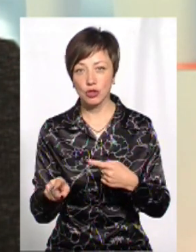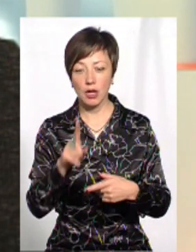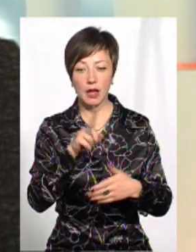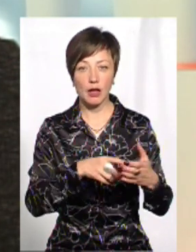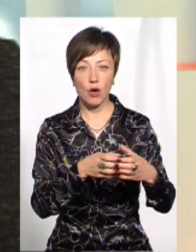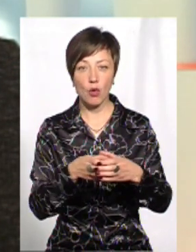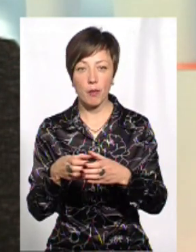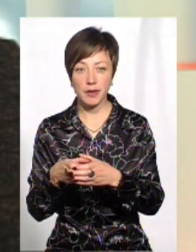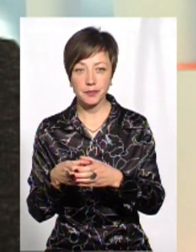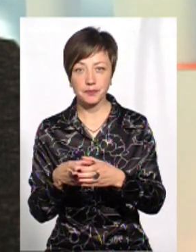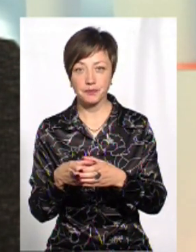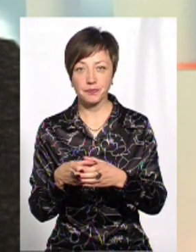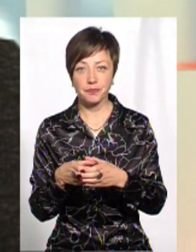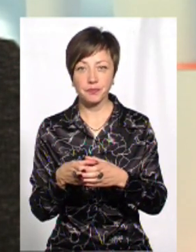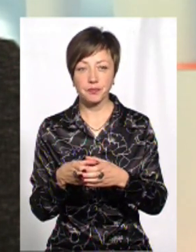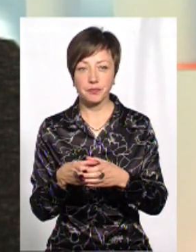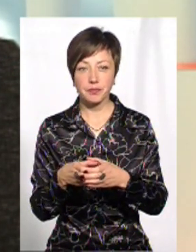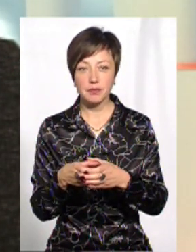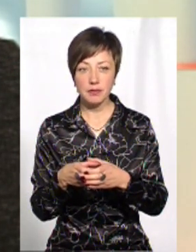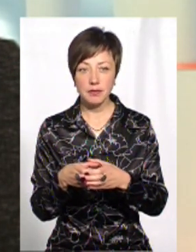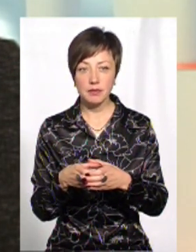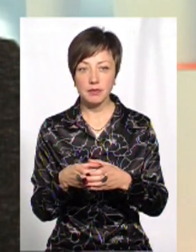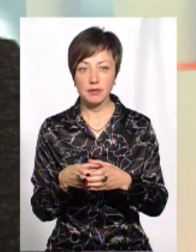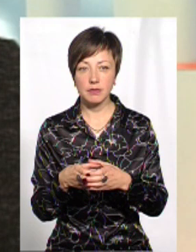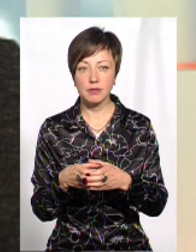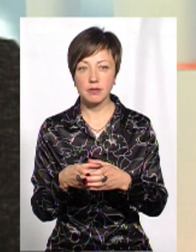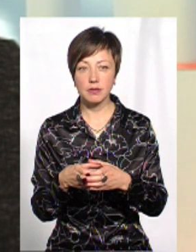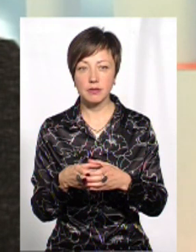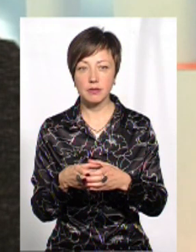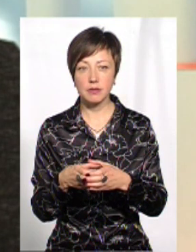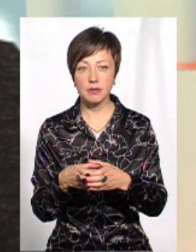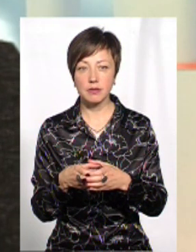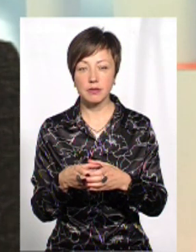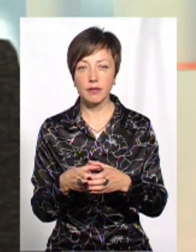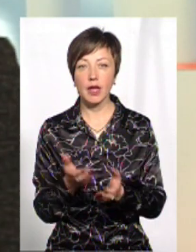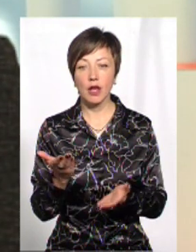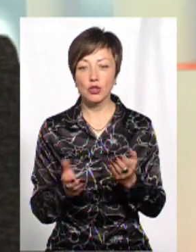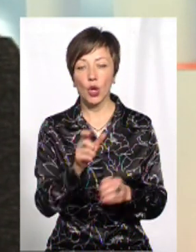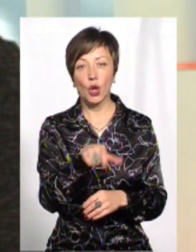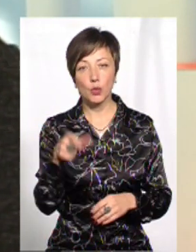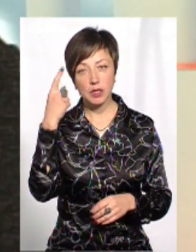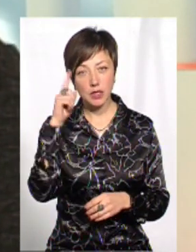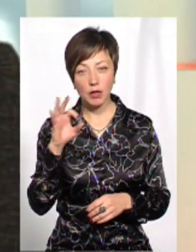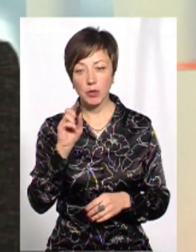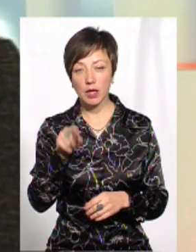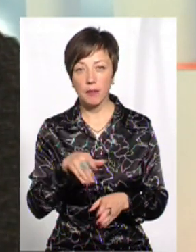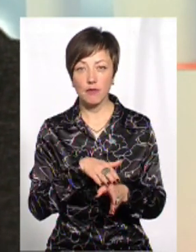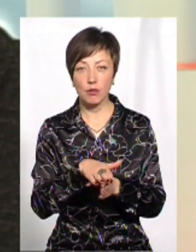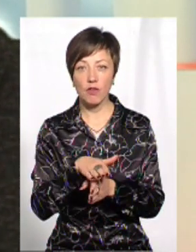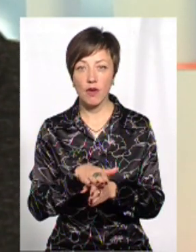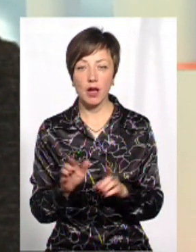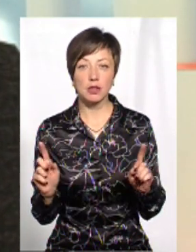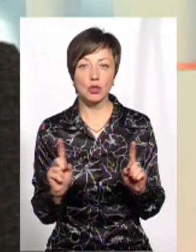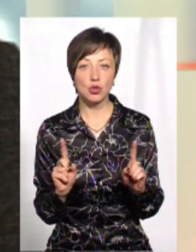релігійна громада, тому що навіть якщо вони не зареєстровані, вони вже є релігійною громадою. Якщо люди знають про те, що там